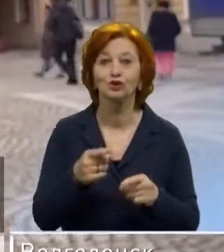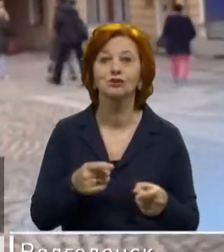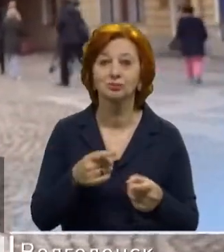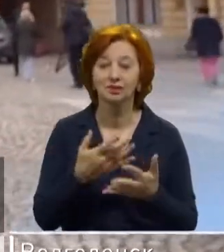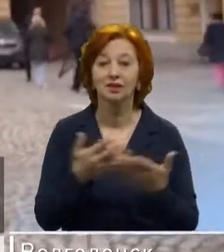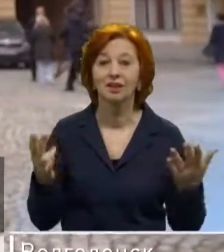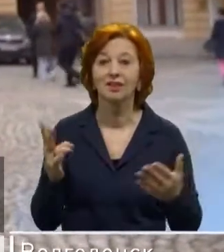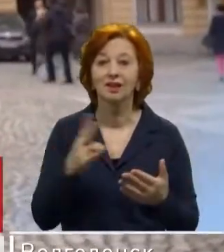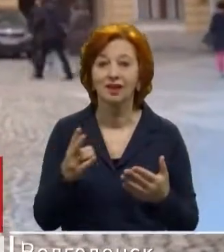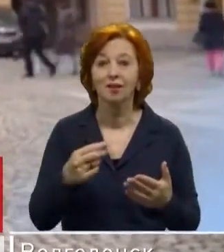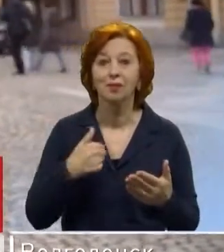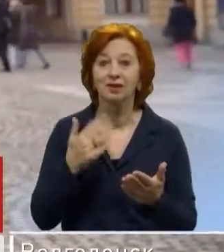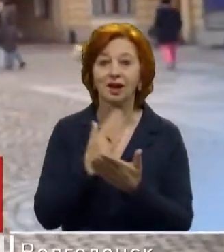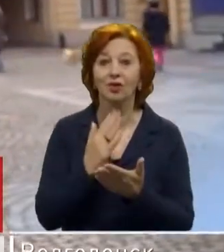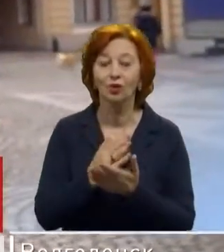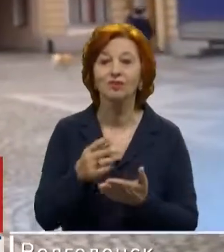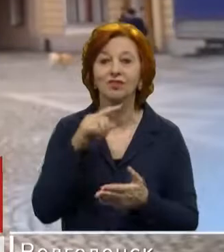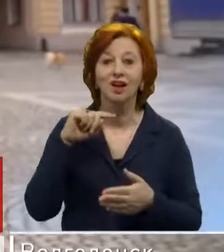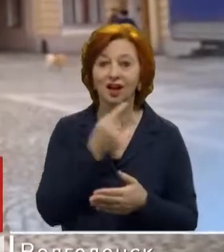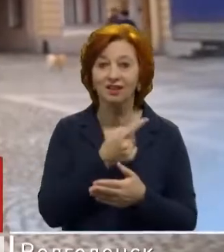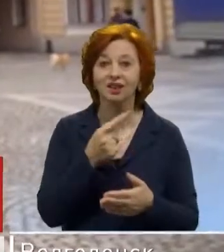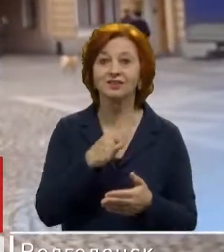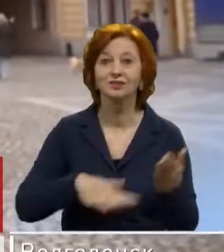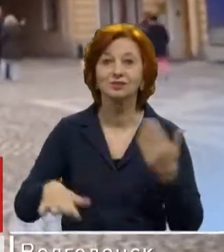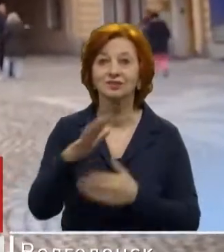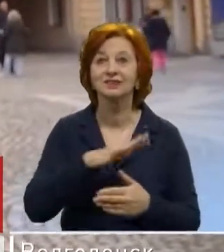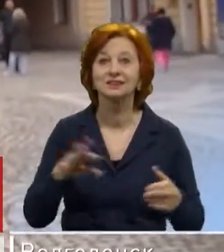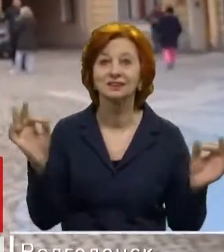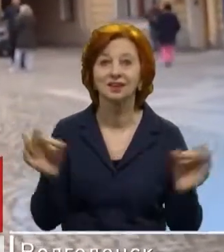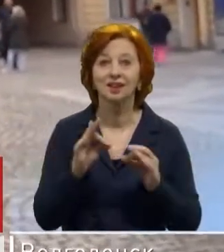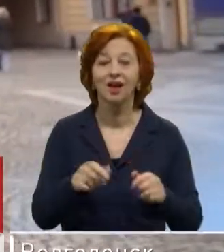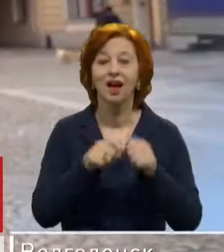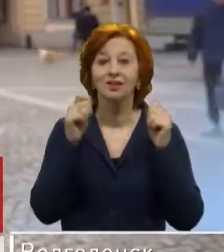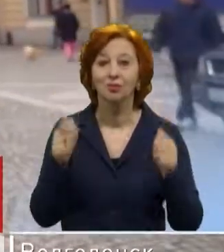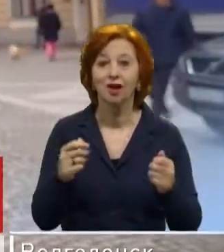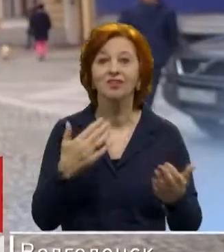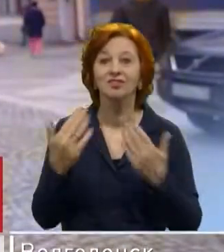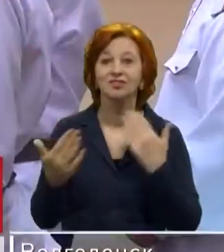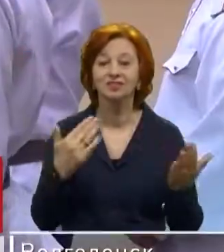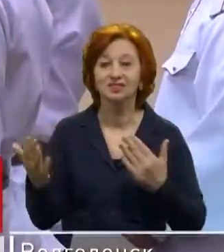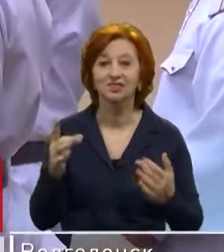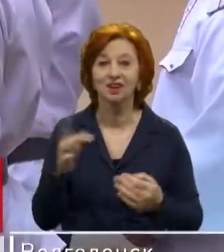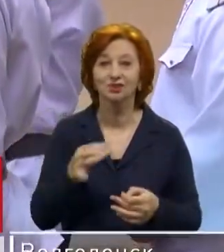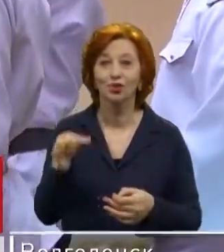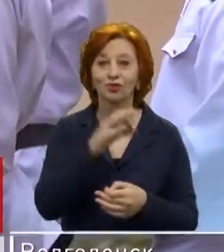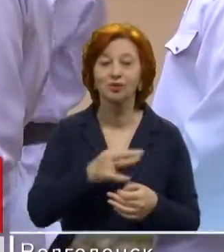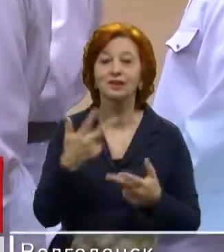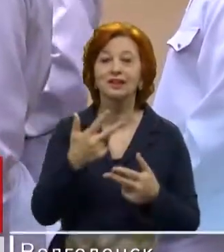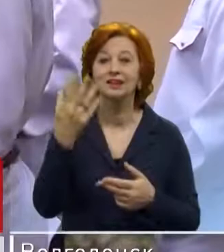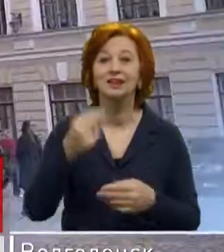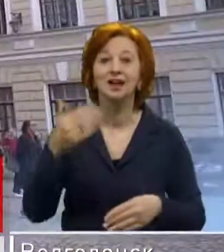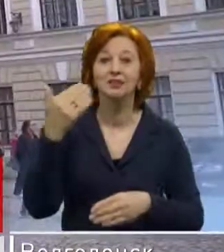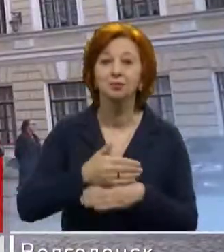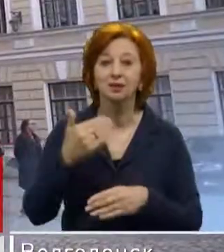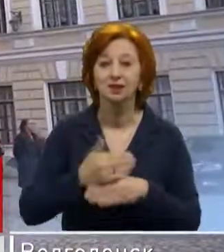Мы находимся в Государственной академической капелле Санкт-Петербурга, где открываются Дни культуры Ростовской области. Три дня спектаклей,